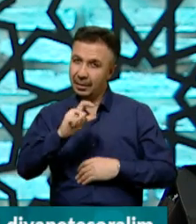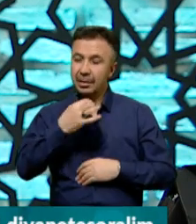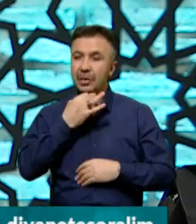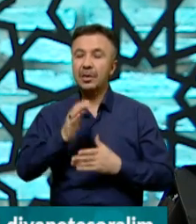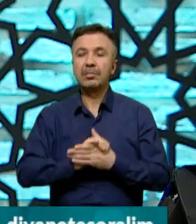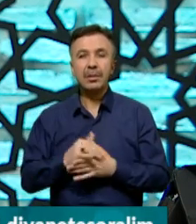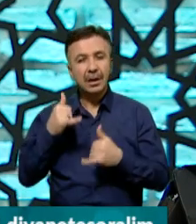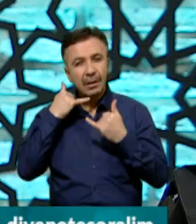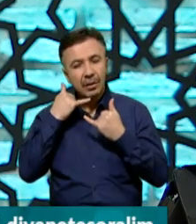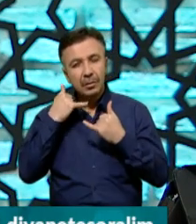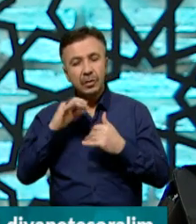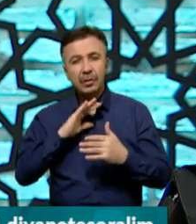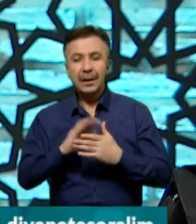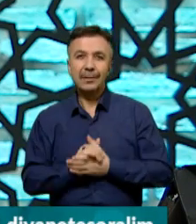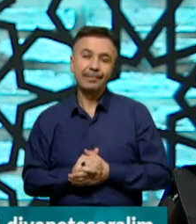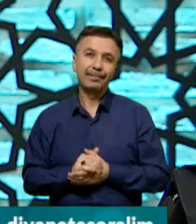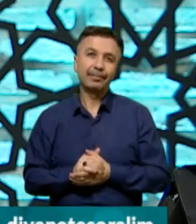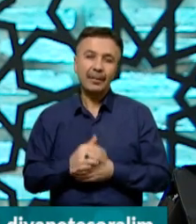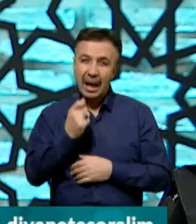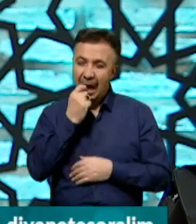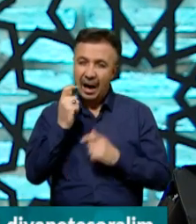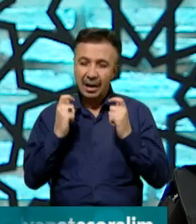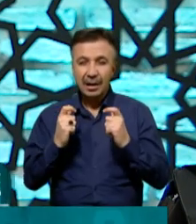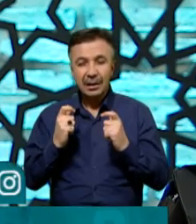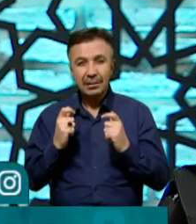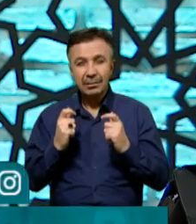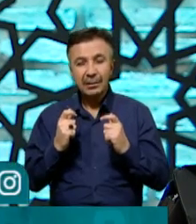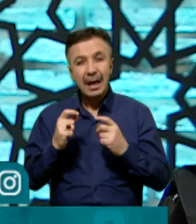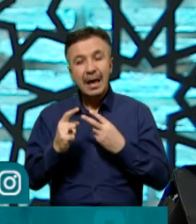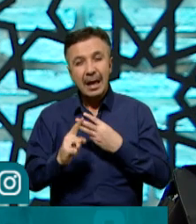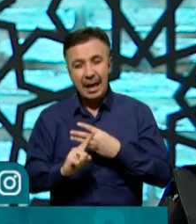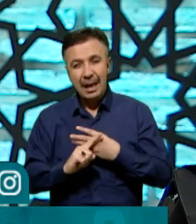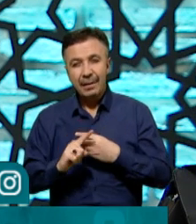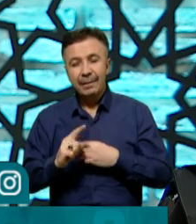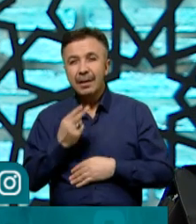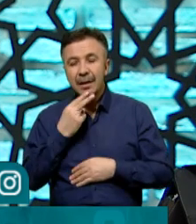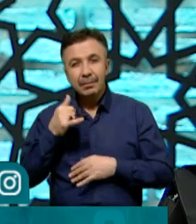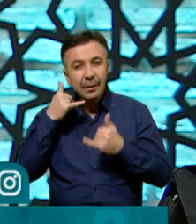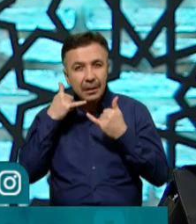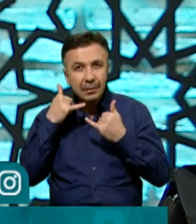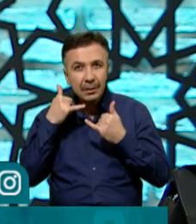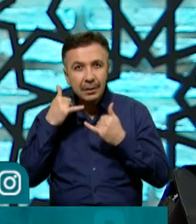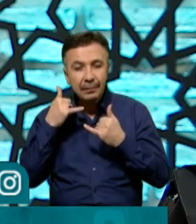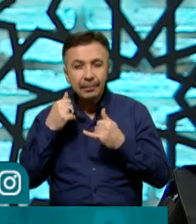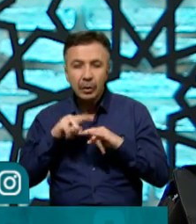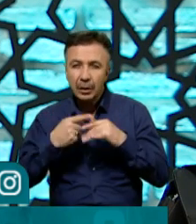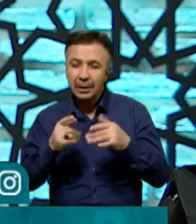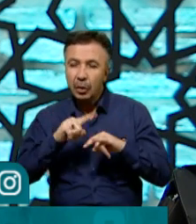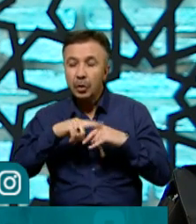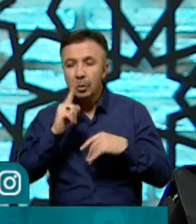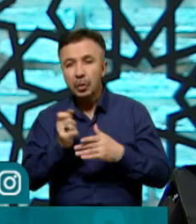Bir telefonumuz daha var sevgili dostlar. Ankara'dan Elif Hanım telefon attığımızdaymış. Hoş geldiniz Elif Hanım. Hoş